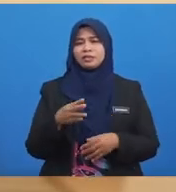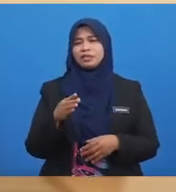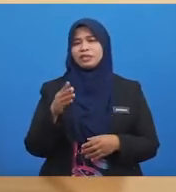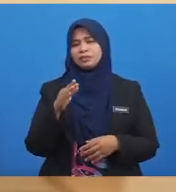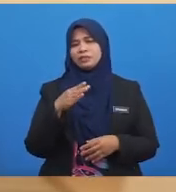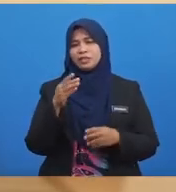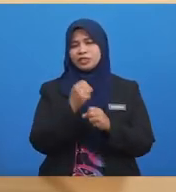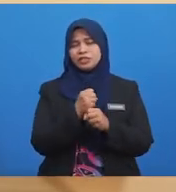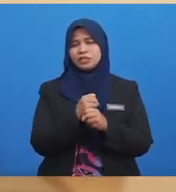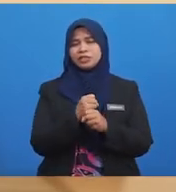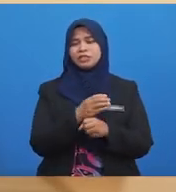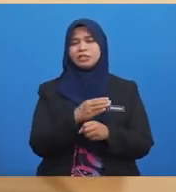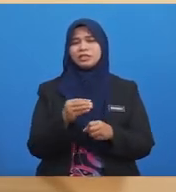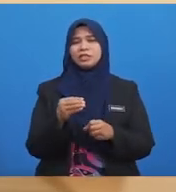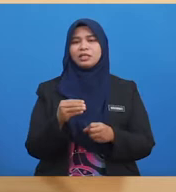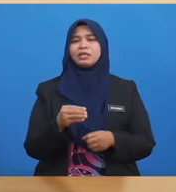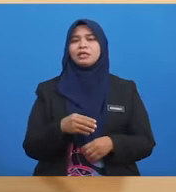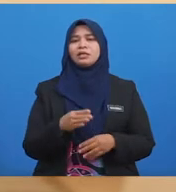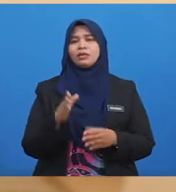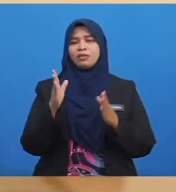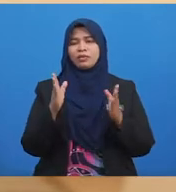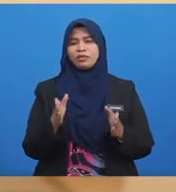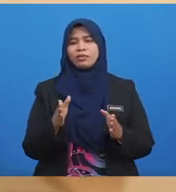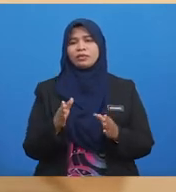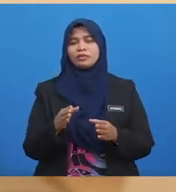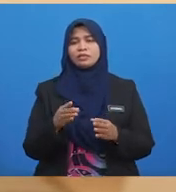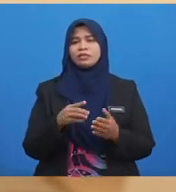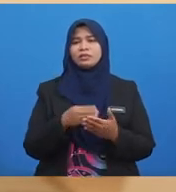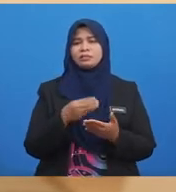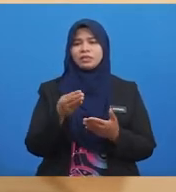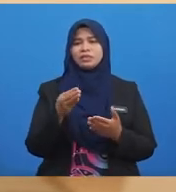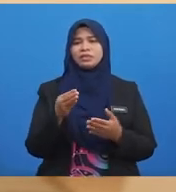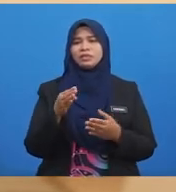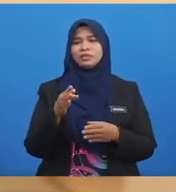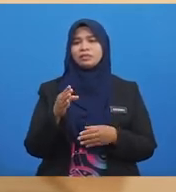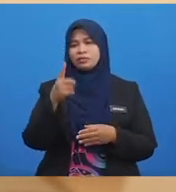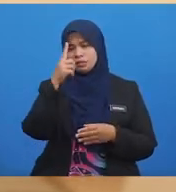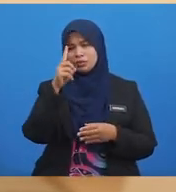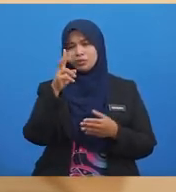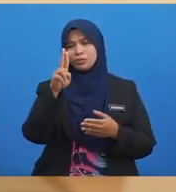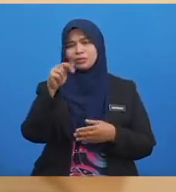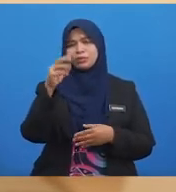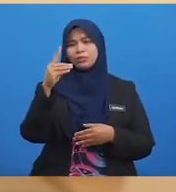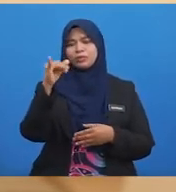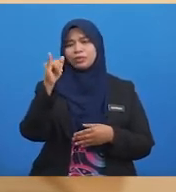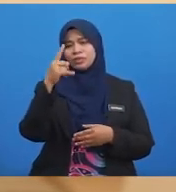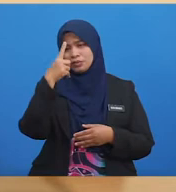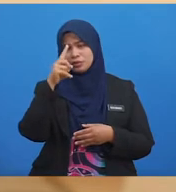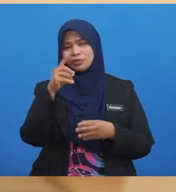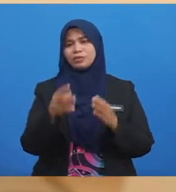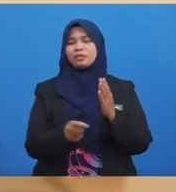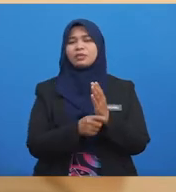pegawai dan kakitangan kerajaan British dibenarkan untuk mengambil bahagian dalam pengundian